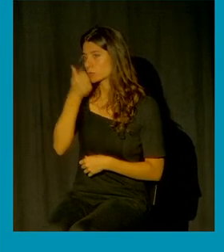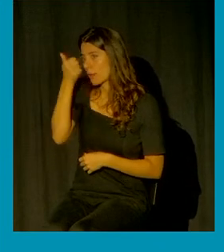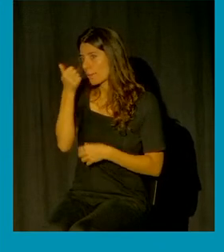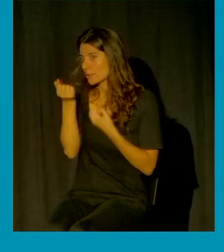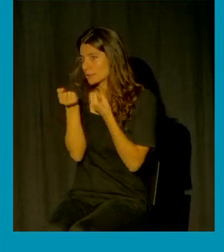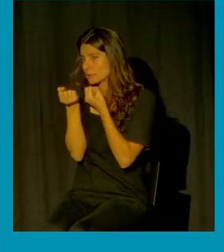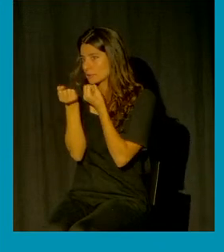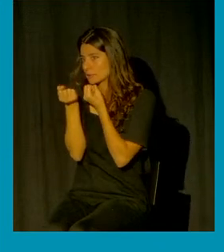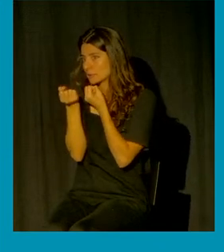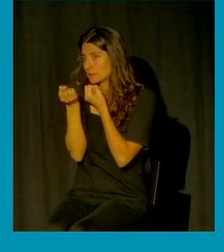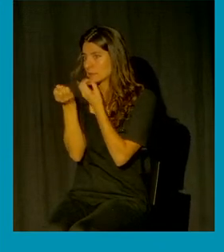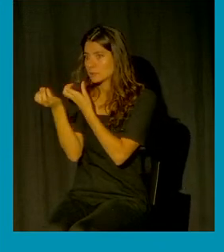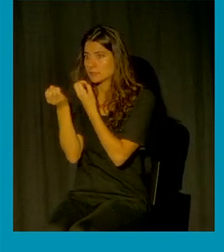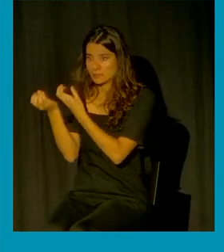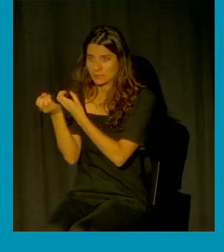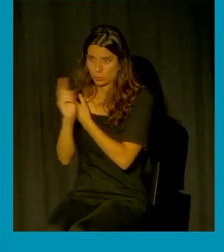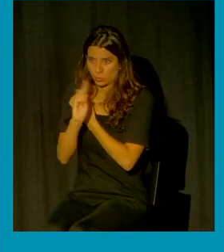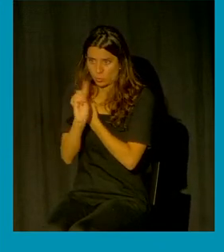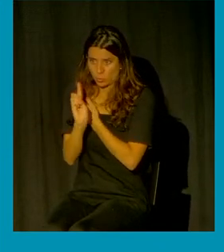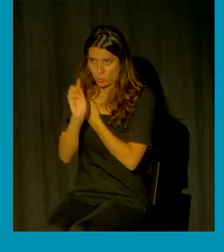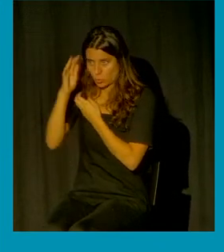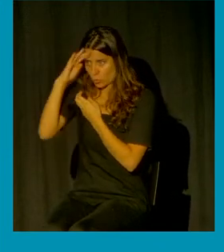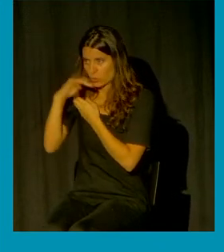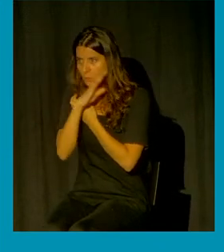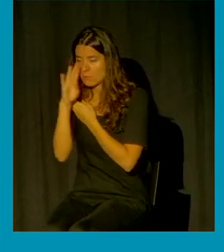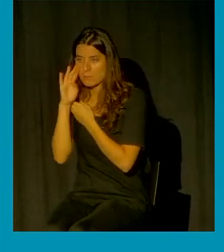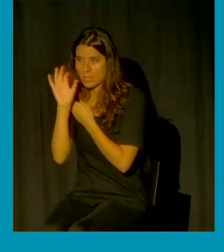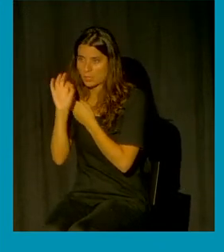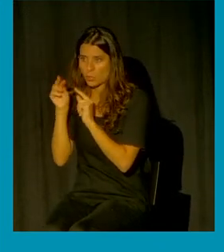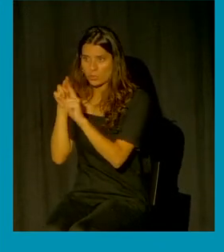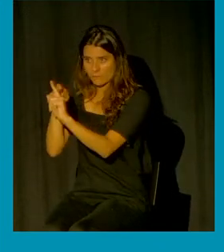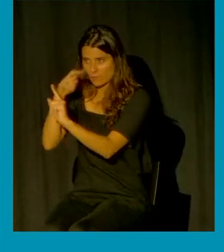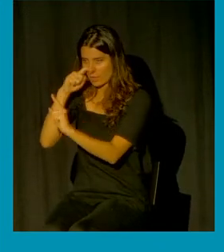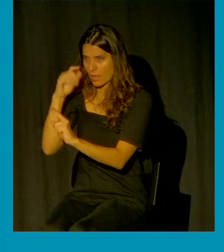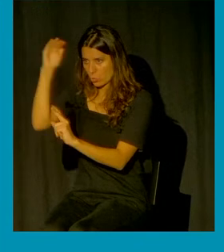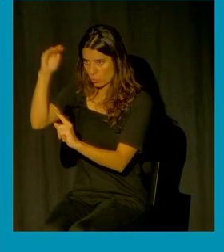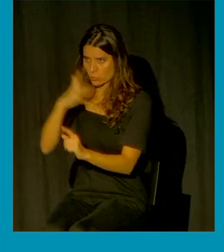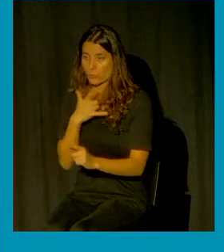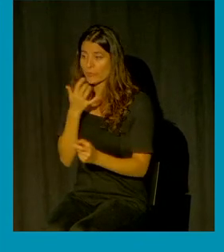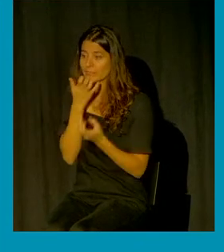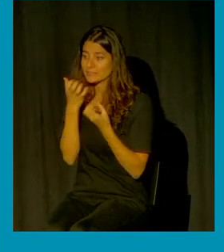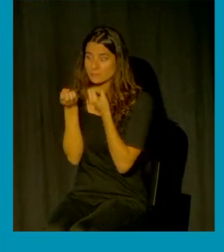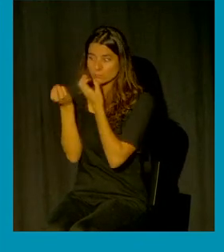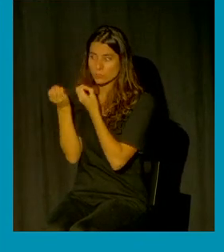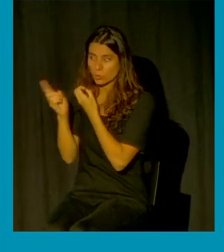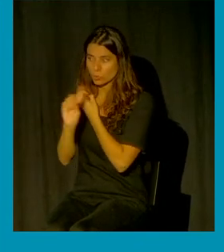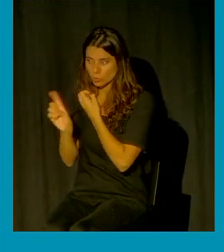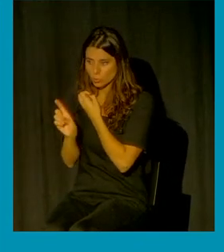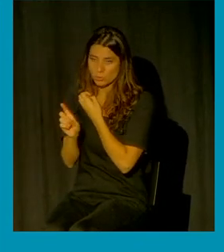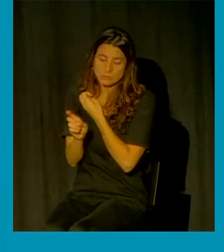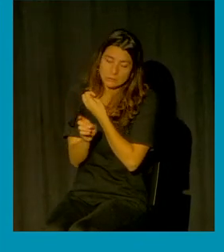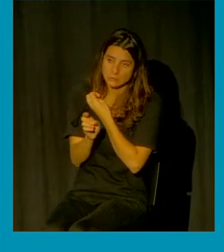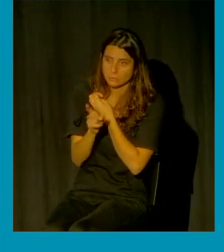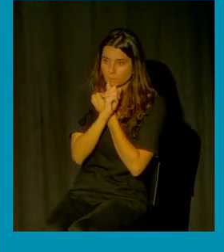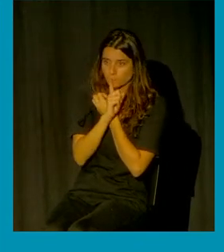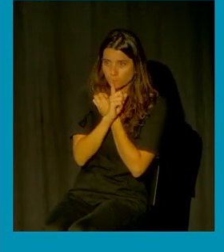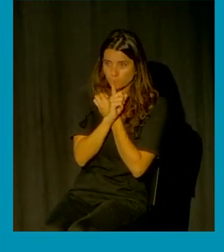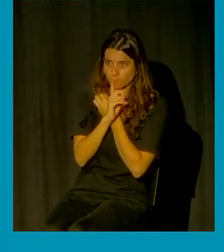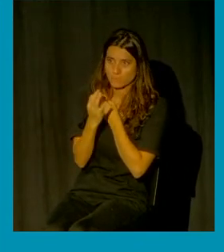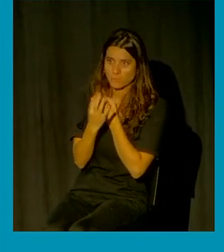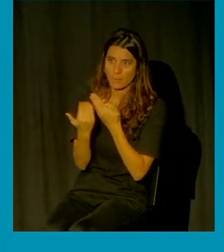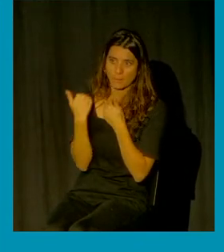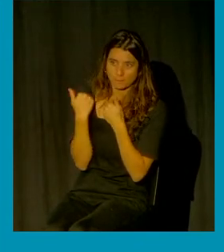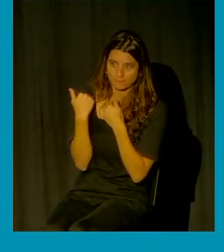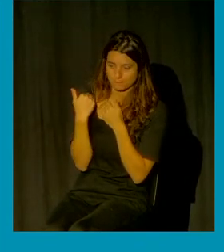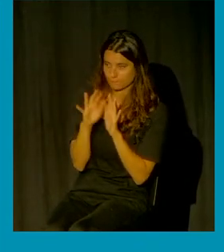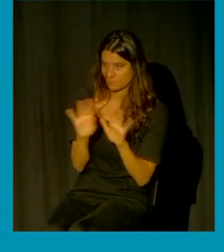interaccions sexuals digitals als seus referents adults i per tant carregar amb aquestes violències i no acudir